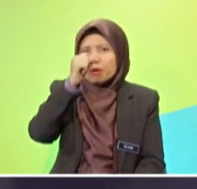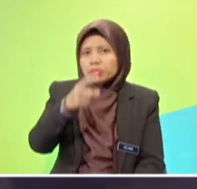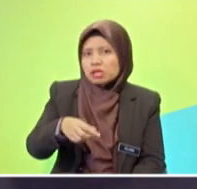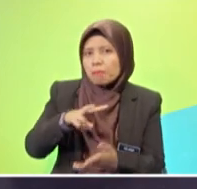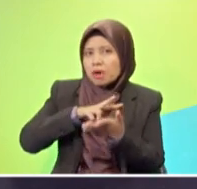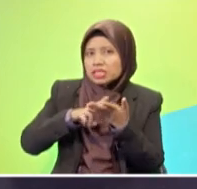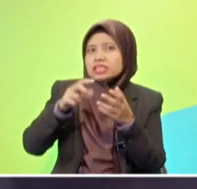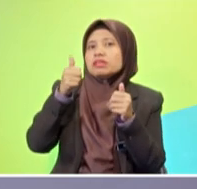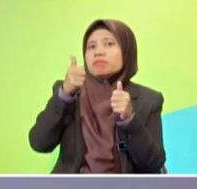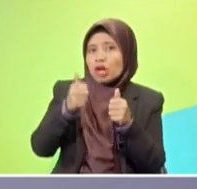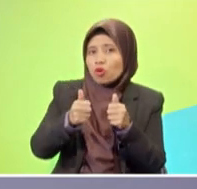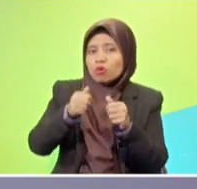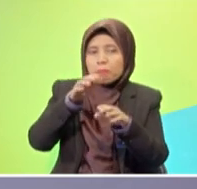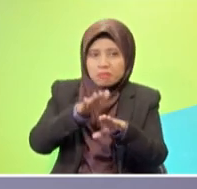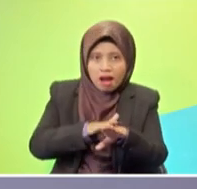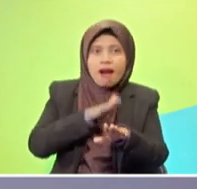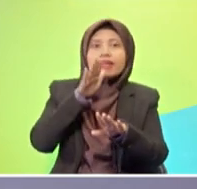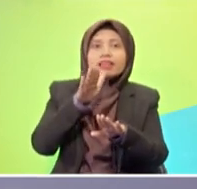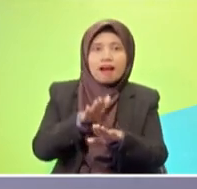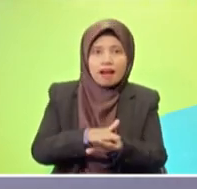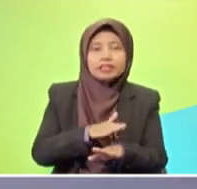kepada kumpulan juragan